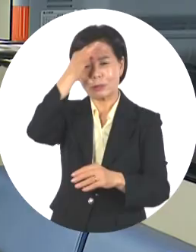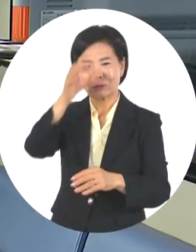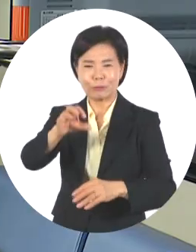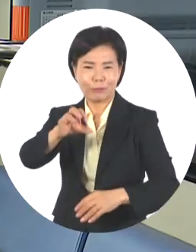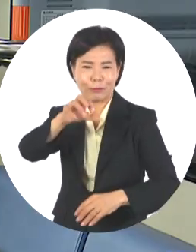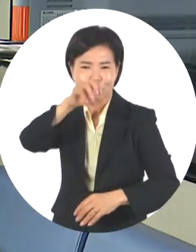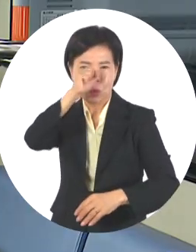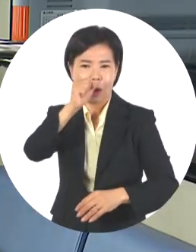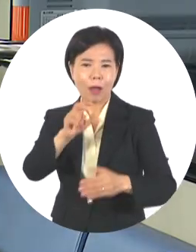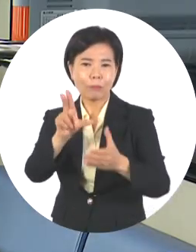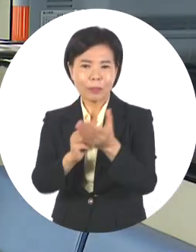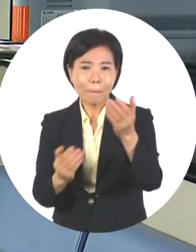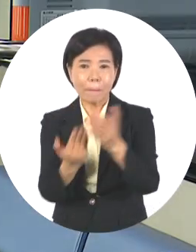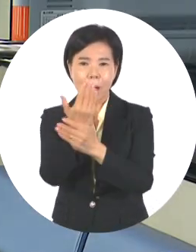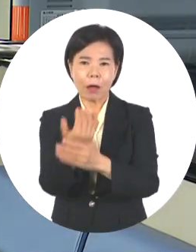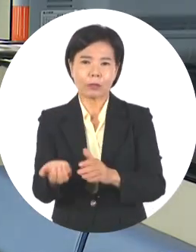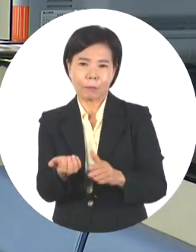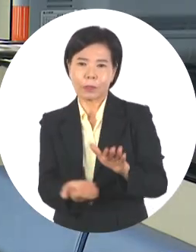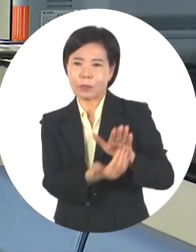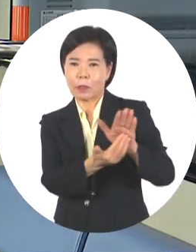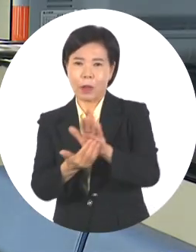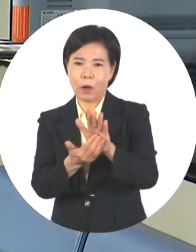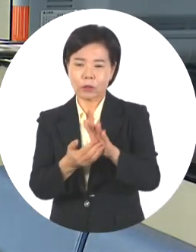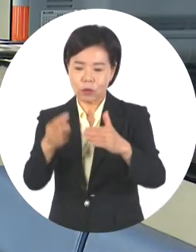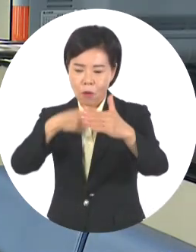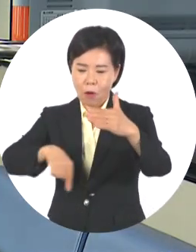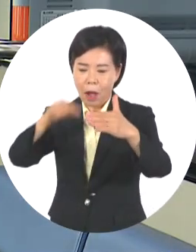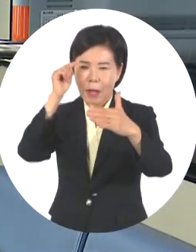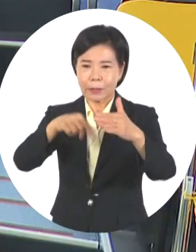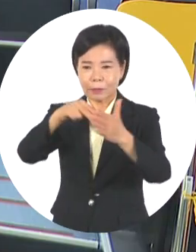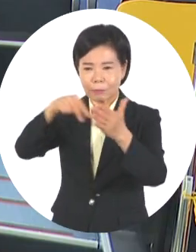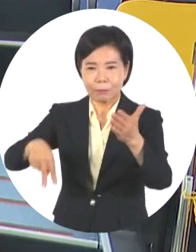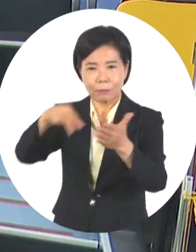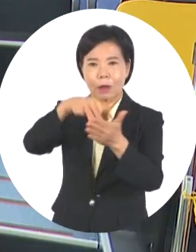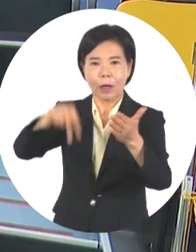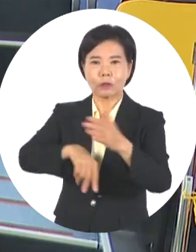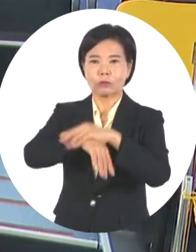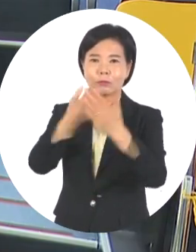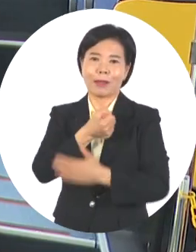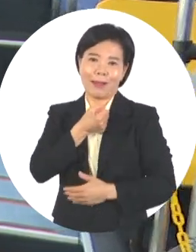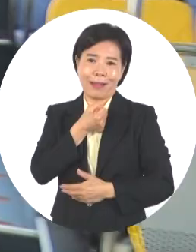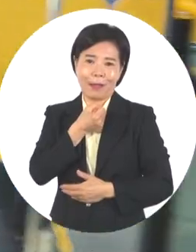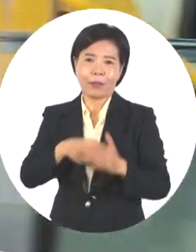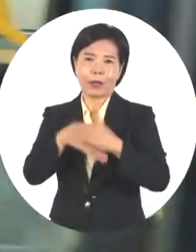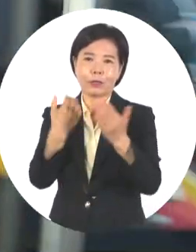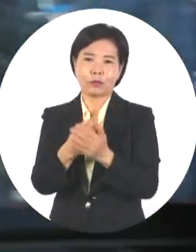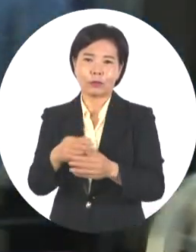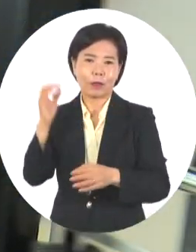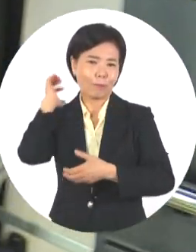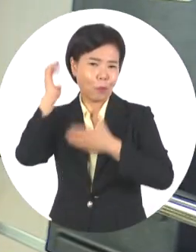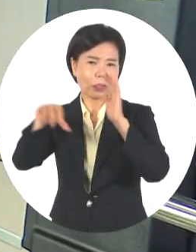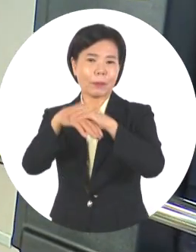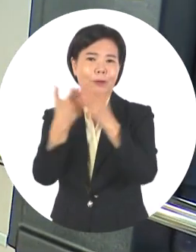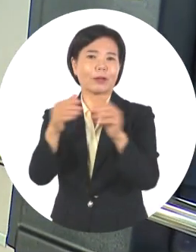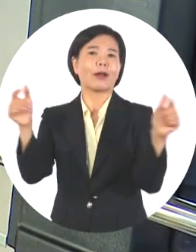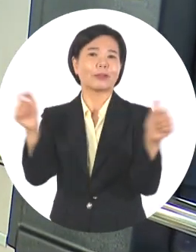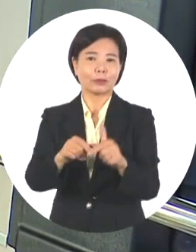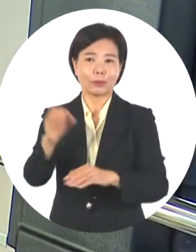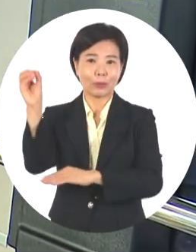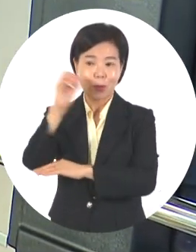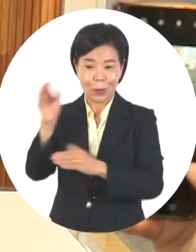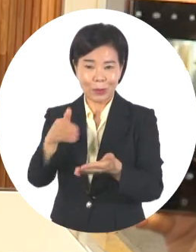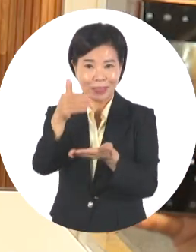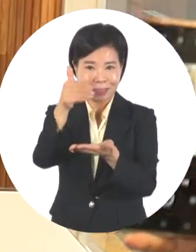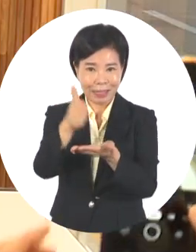출입문 사고를 예방하고 내부 모니터로 하차문을 안내해 승객 혼란을 최소화했습니다. 오영훈